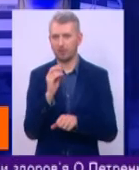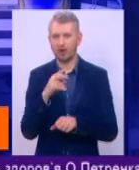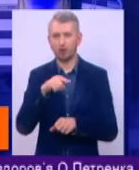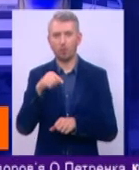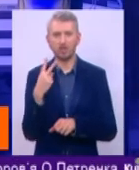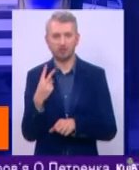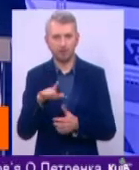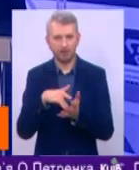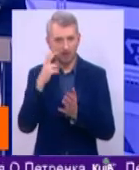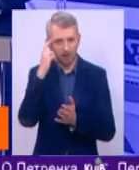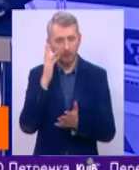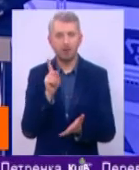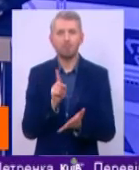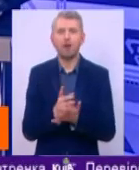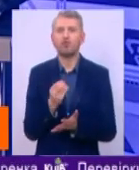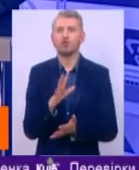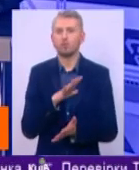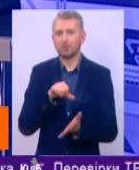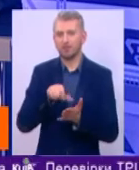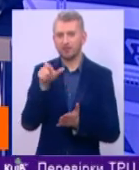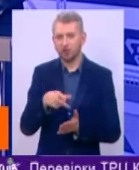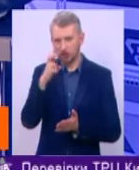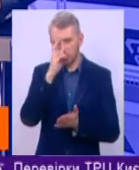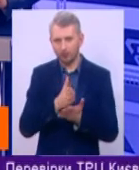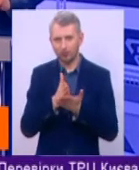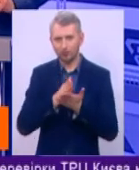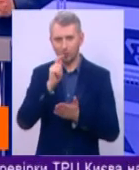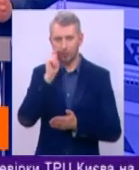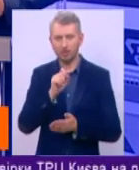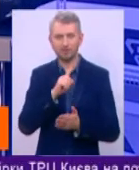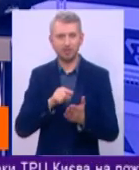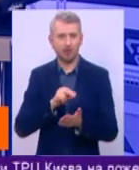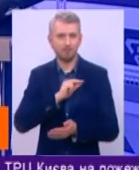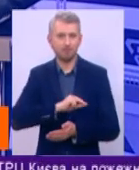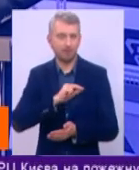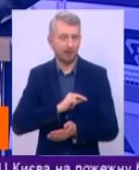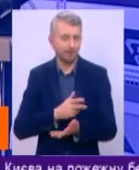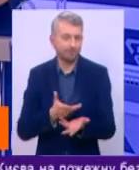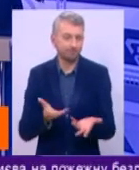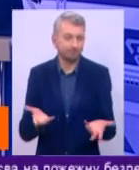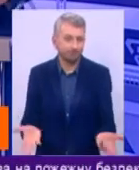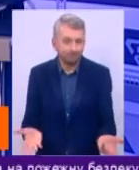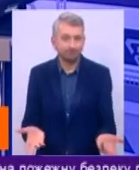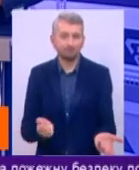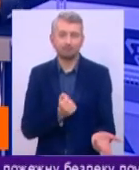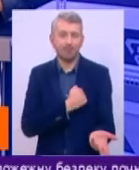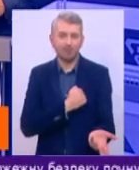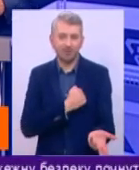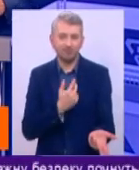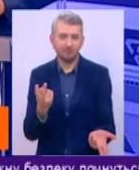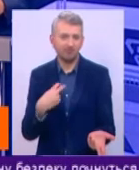Києва. Мав ще бути у нас і представник Державної служби України з питань праці, але, на жаль, не